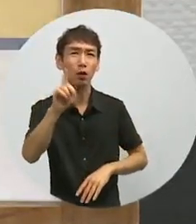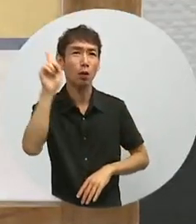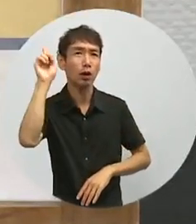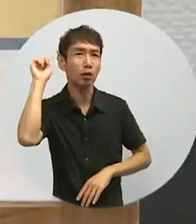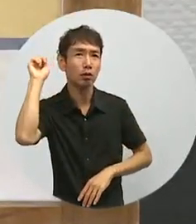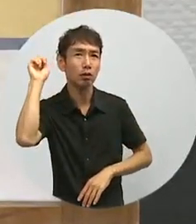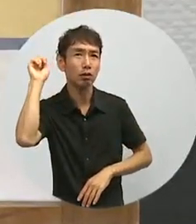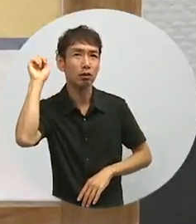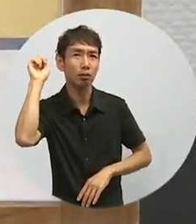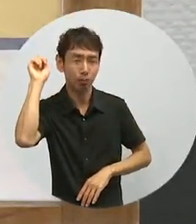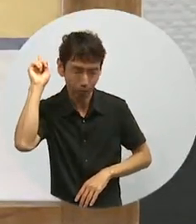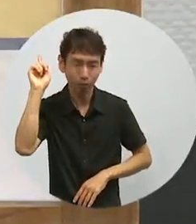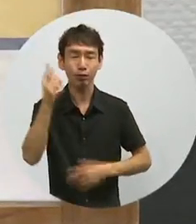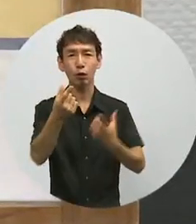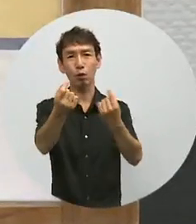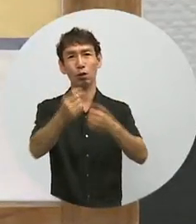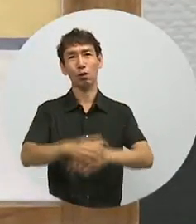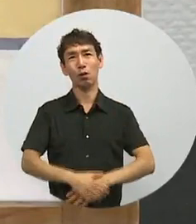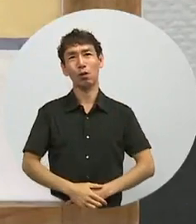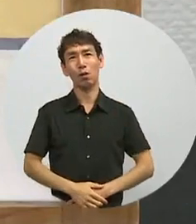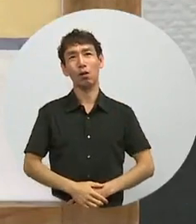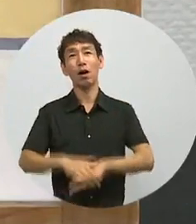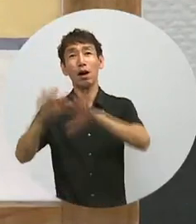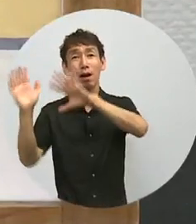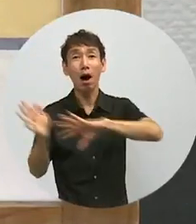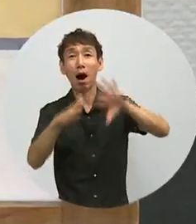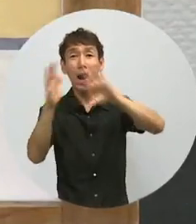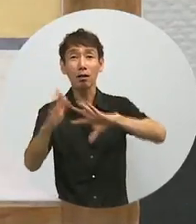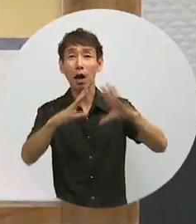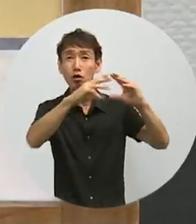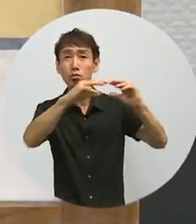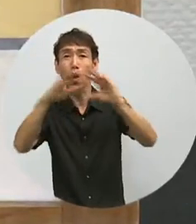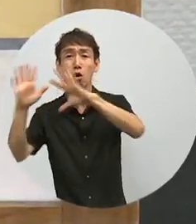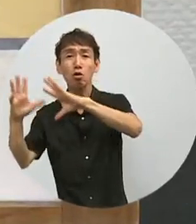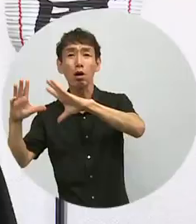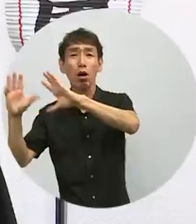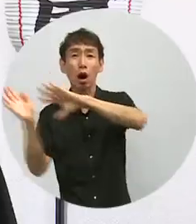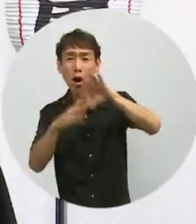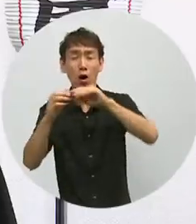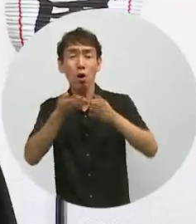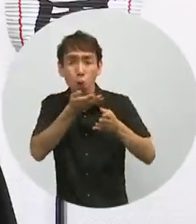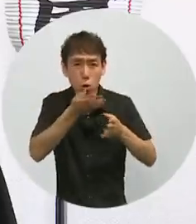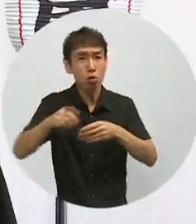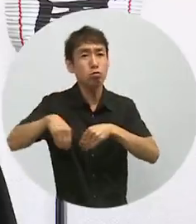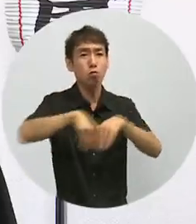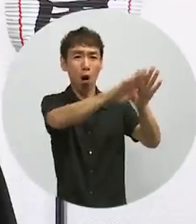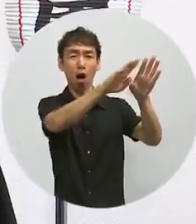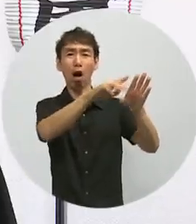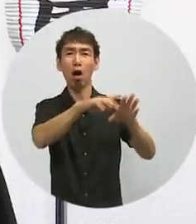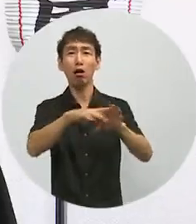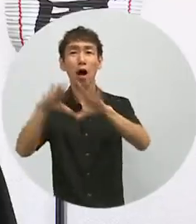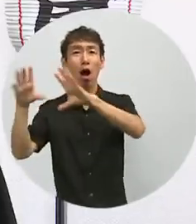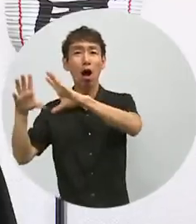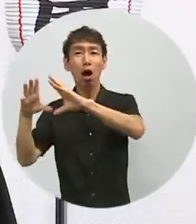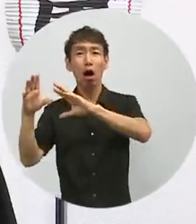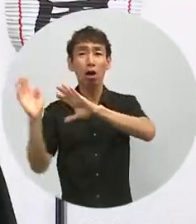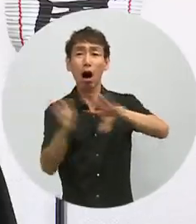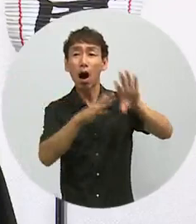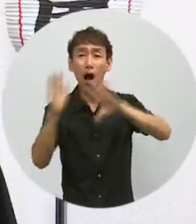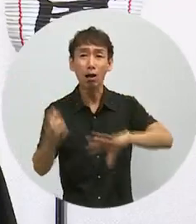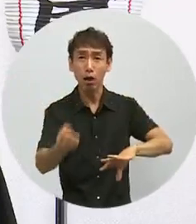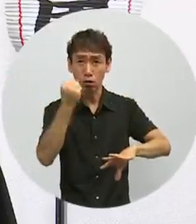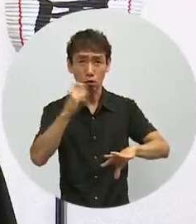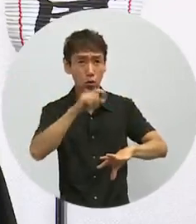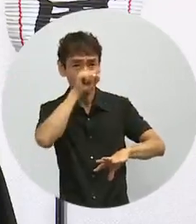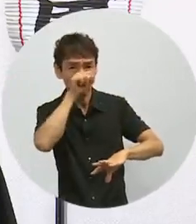ーの、そうなんです、風が吹いたら雲なんてひとっ飛びなんですよ、ほらだから風にしましょう。 いやいやい